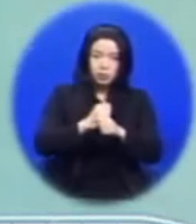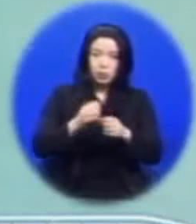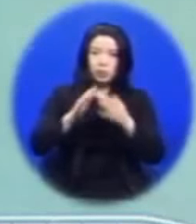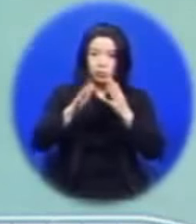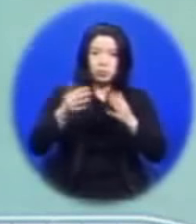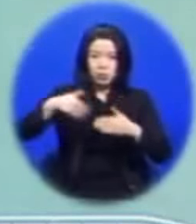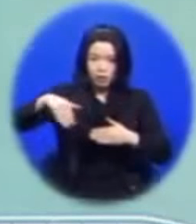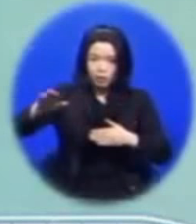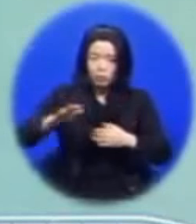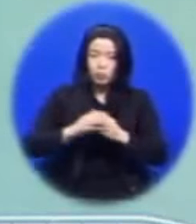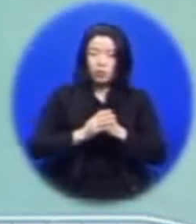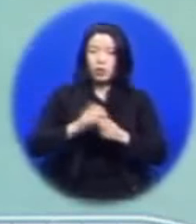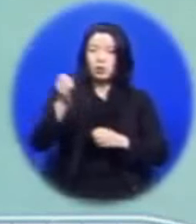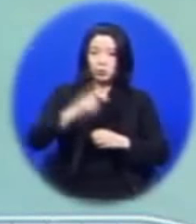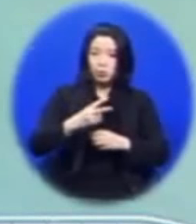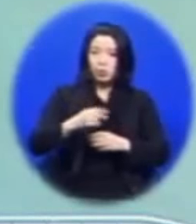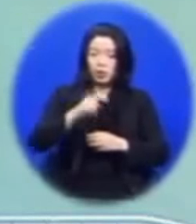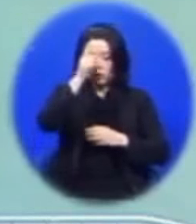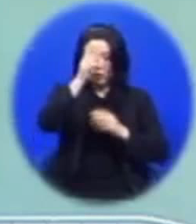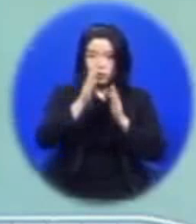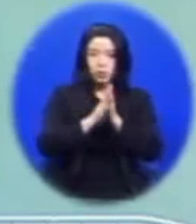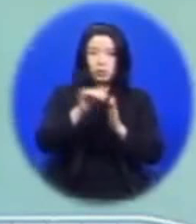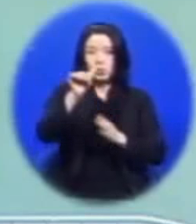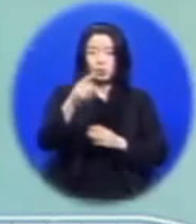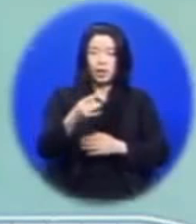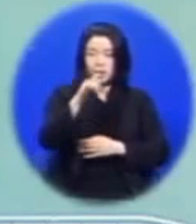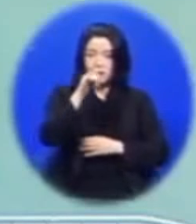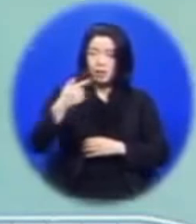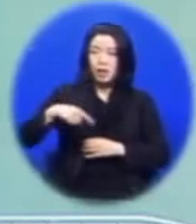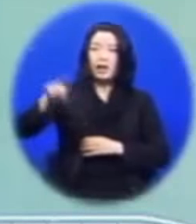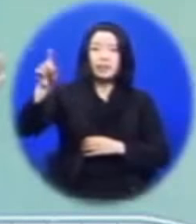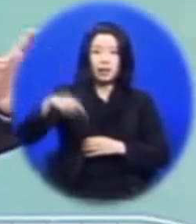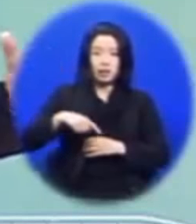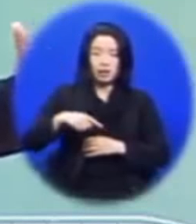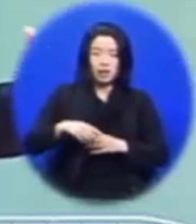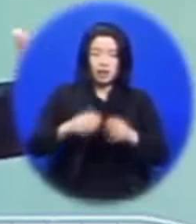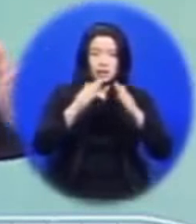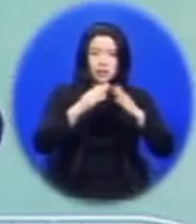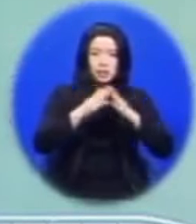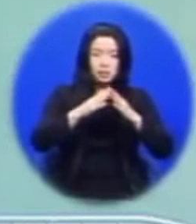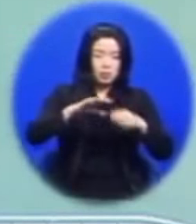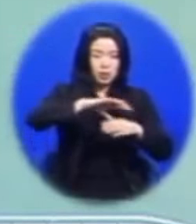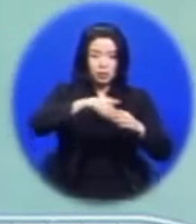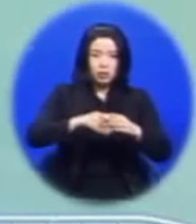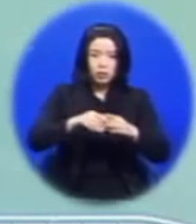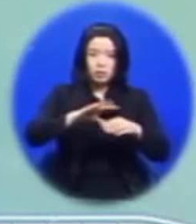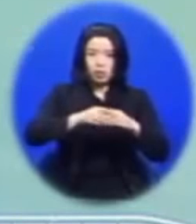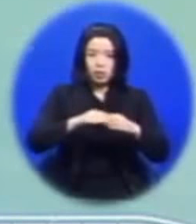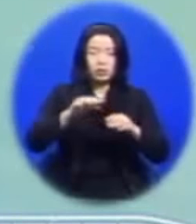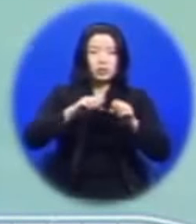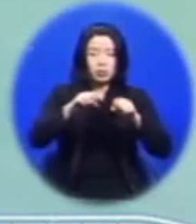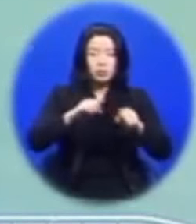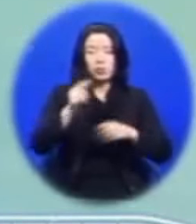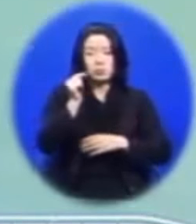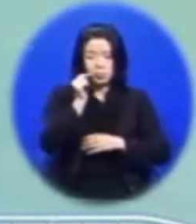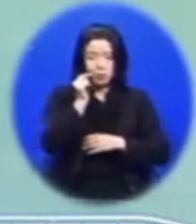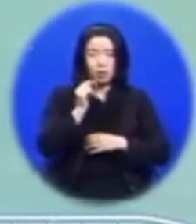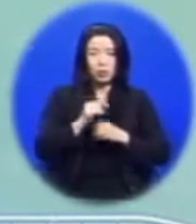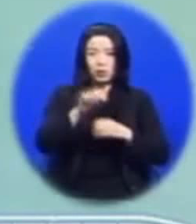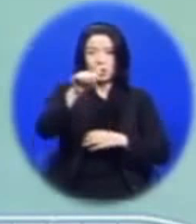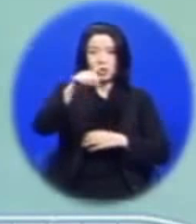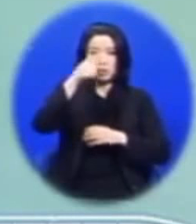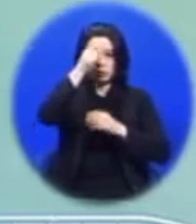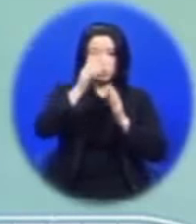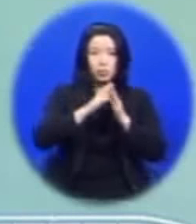주고 이렇게 오고 그리고 기도회 회가 있어서 갔다가 집안 정리를 그만 못 하고 기도회 인도는 또 해야 되게 갔다